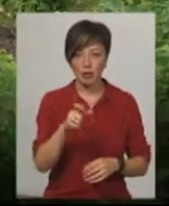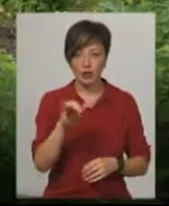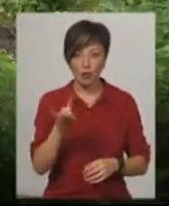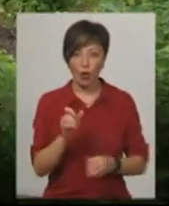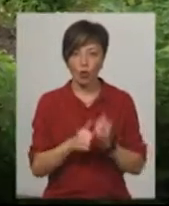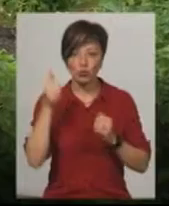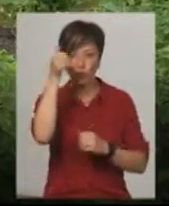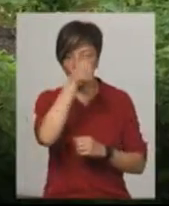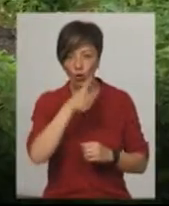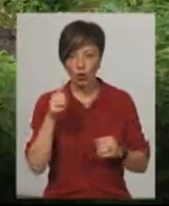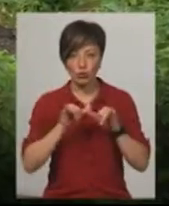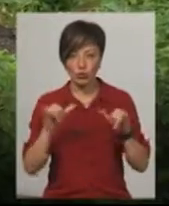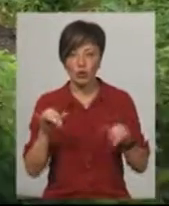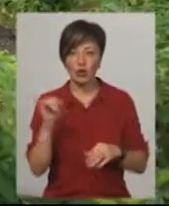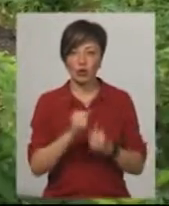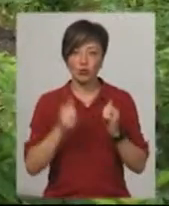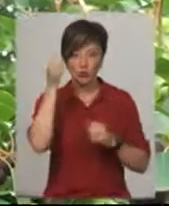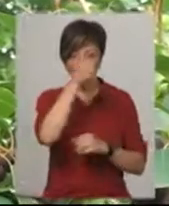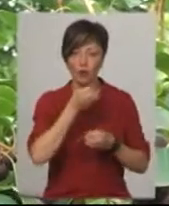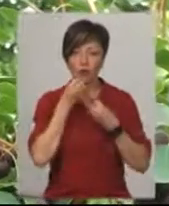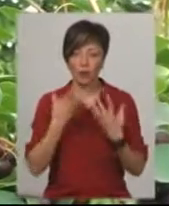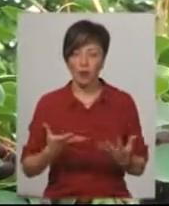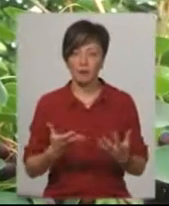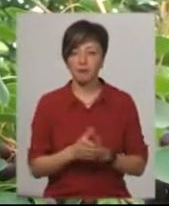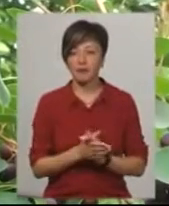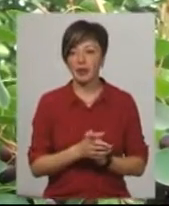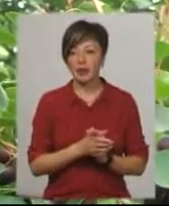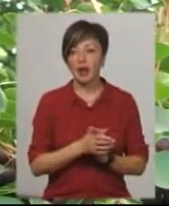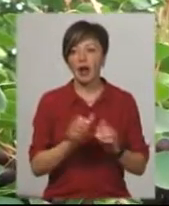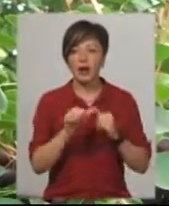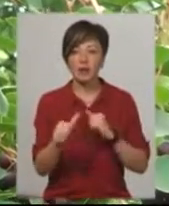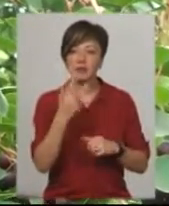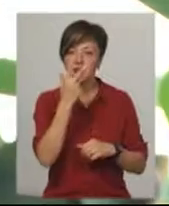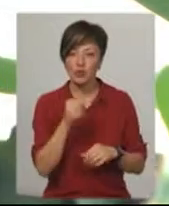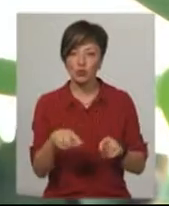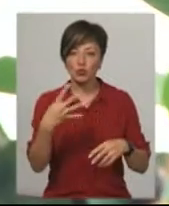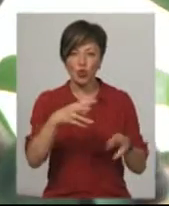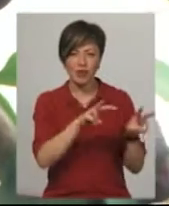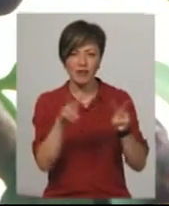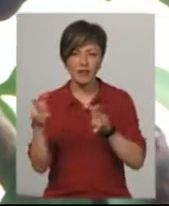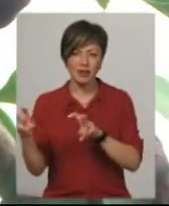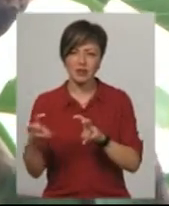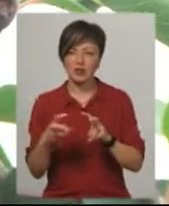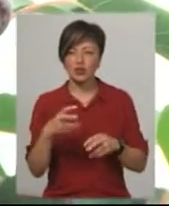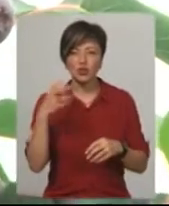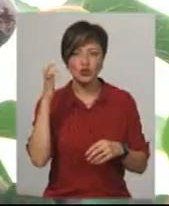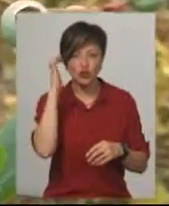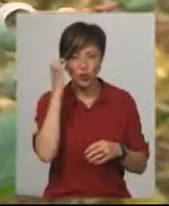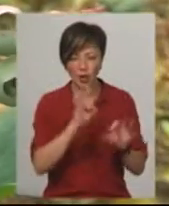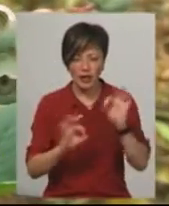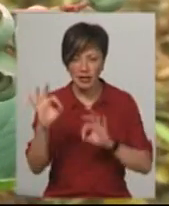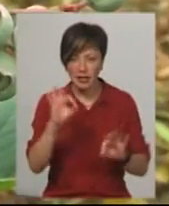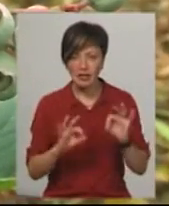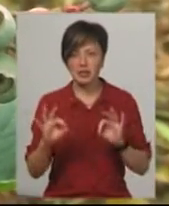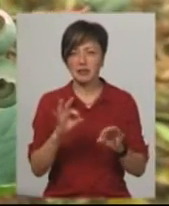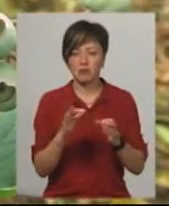вони родять і кожного року хорошо. Крім звичних для нас ягід, вирощують тут 40 видів високорослих чорниць із у п'ятеро більшими